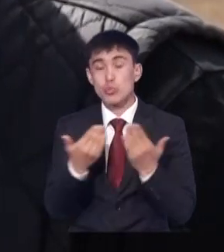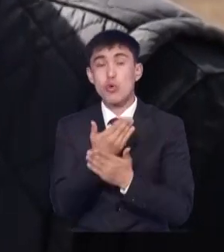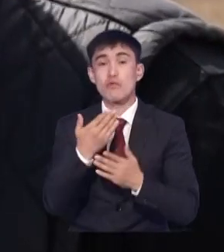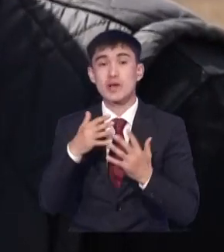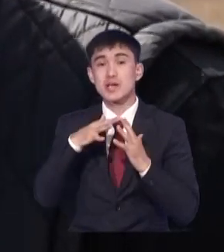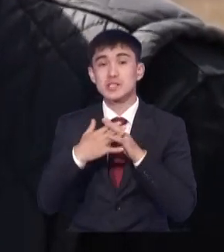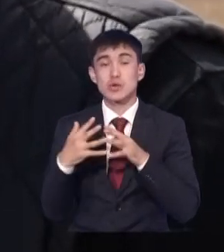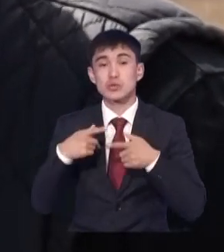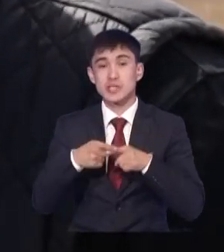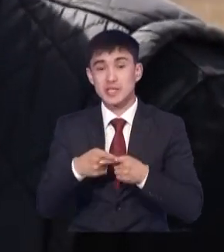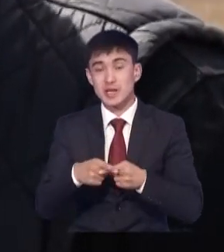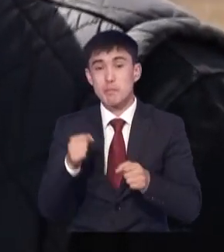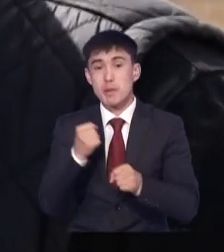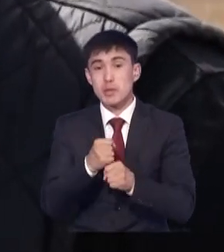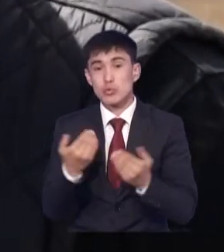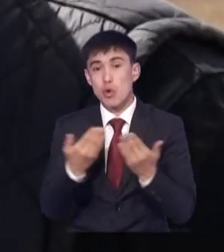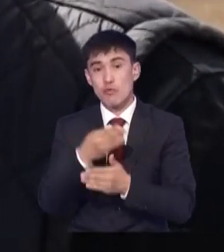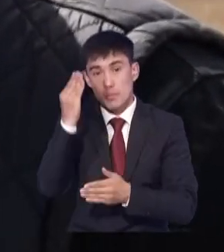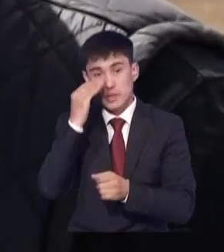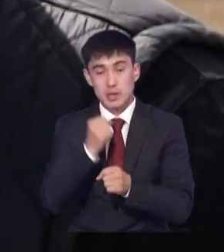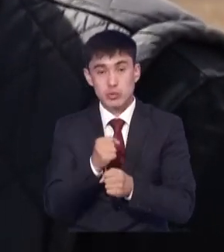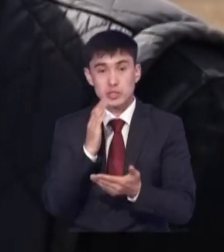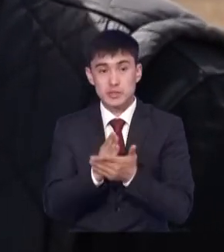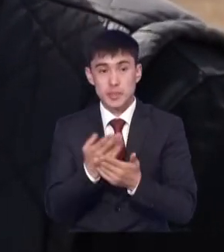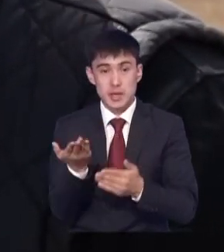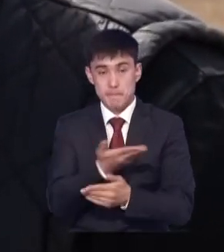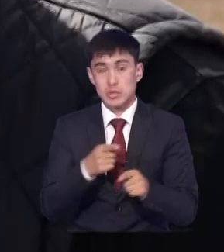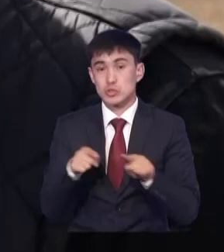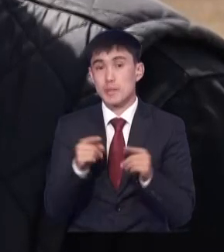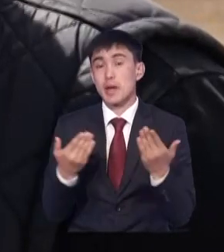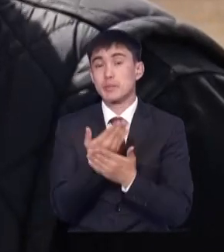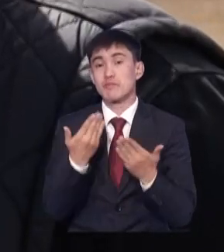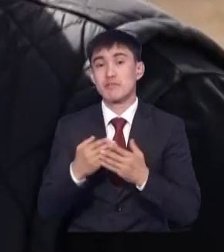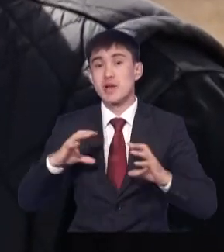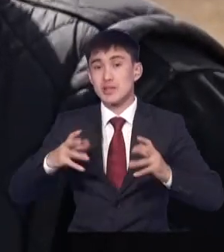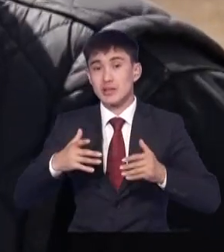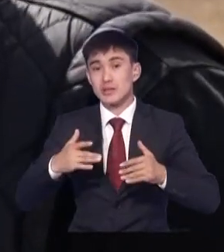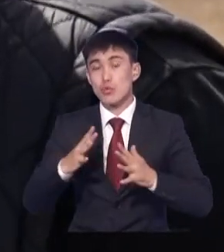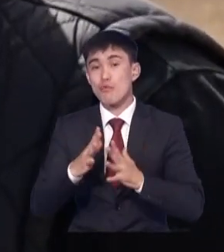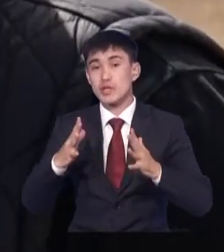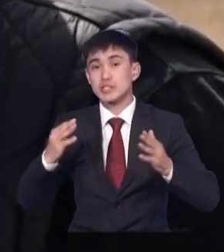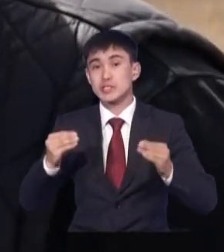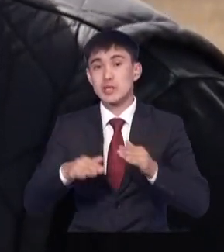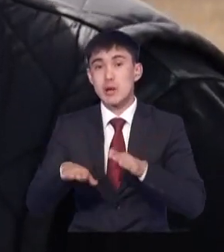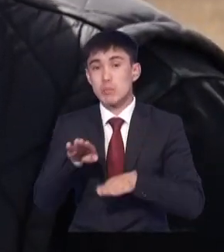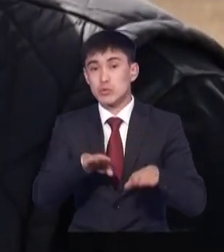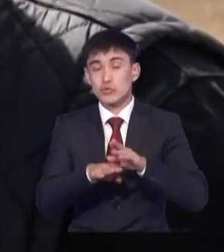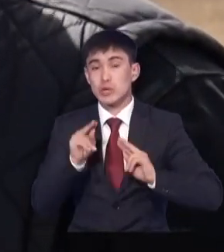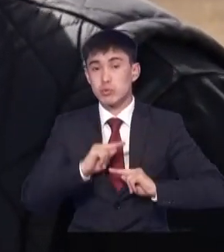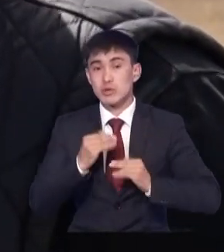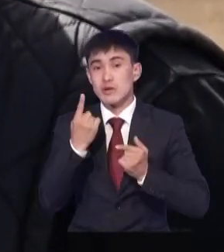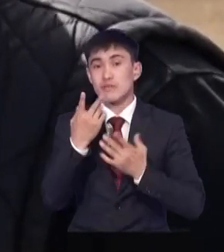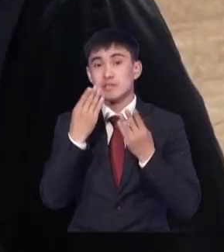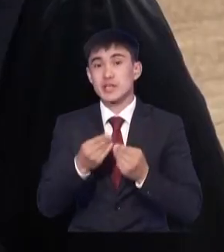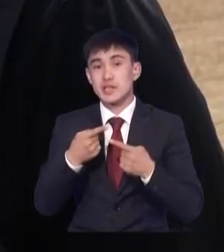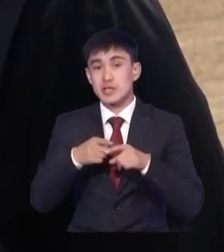новая сельхозтехника, применяются новые методы работы. Вот и мы, обновив машино-тракторный парк, увеличили продуктивность работы. Теперь в день